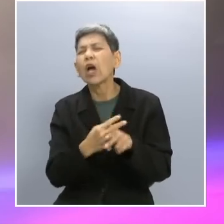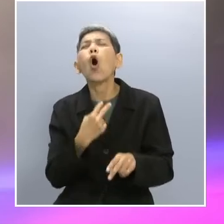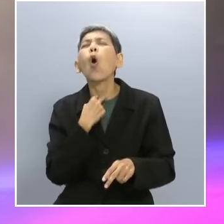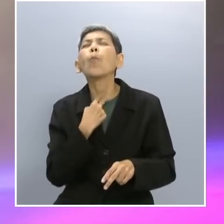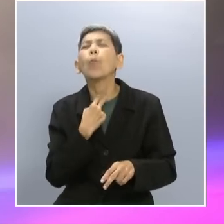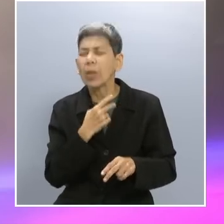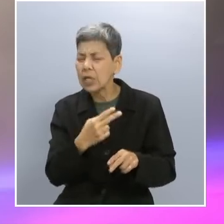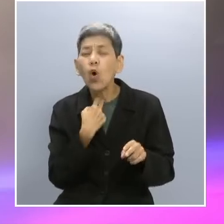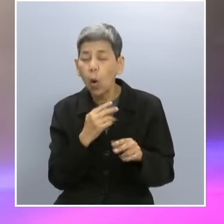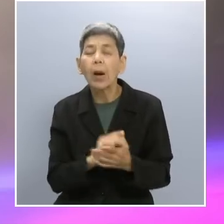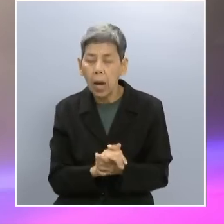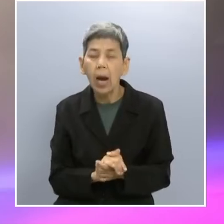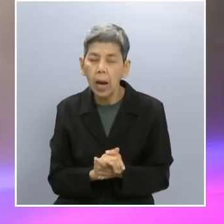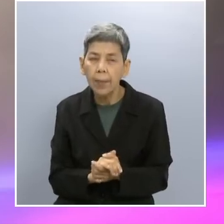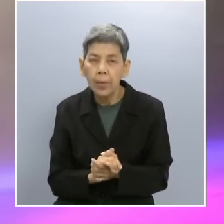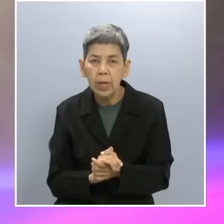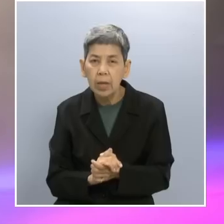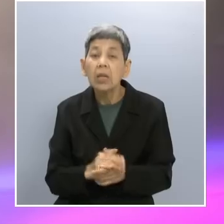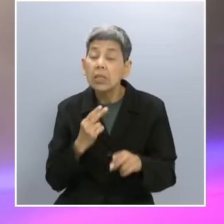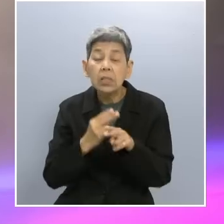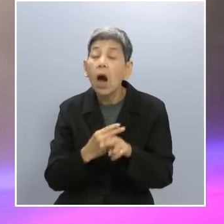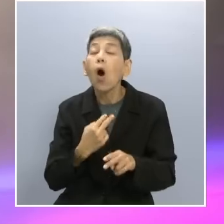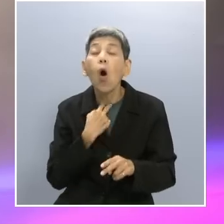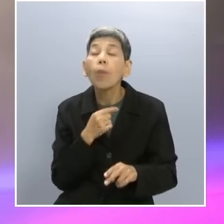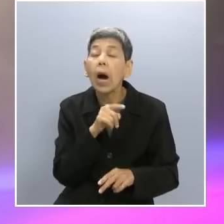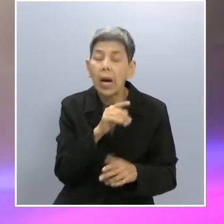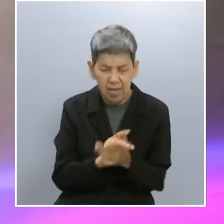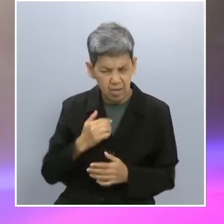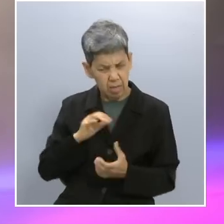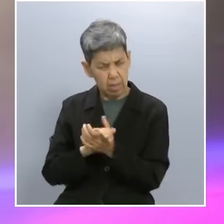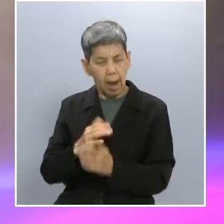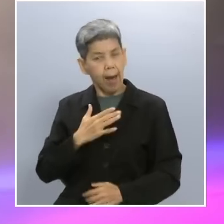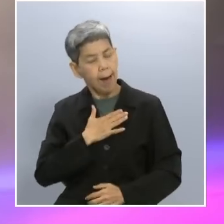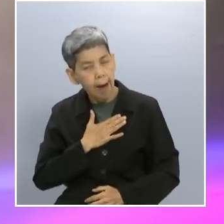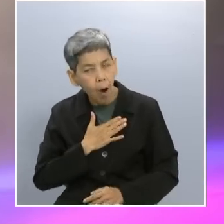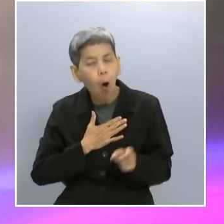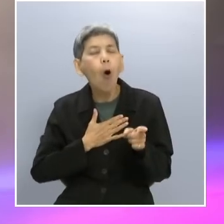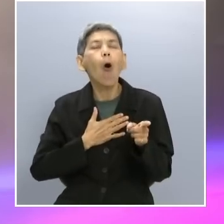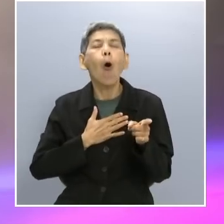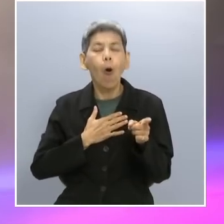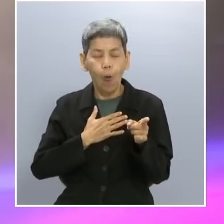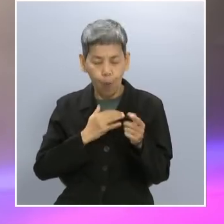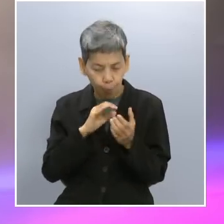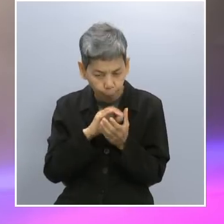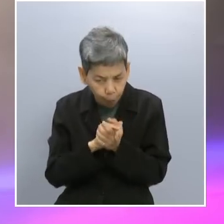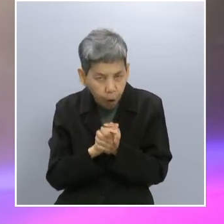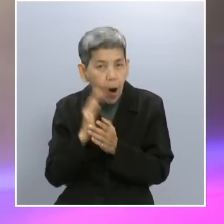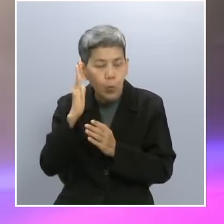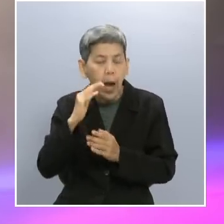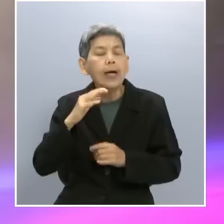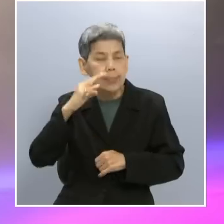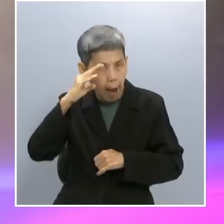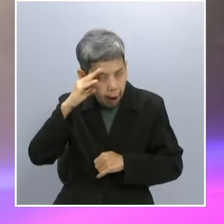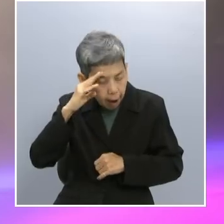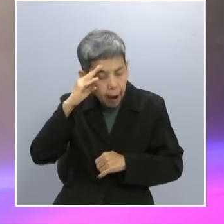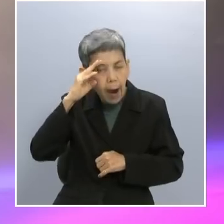เหมือนกันเขาเรียกจากกบเหมือนกันตอนแรกเมียก็ใจชื้นเหมือนกันนะว่าอ้าวไปบ้านผัวคนแถว